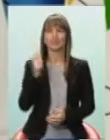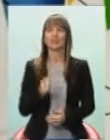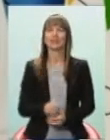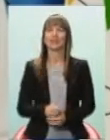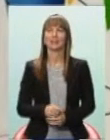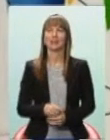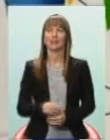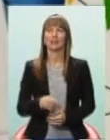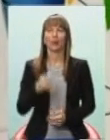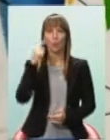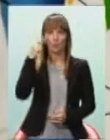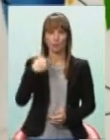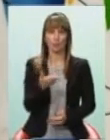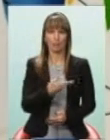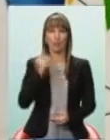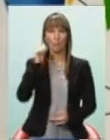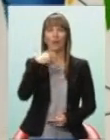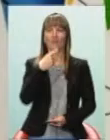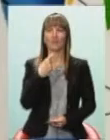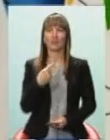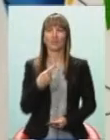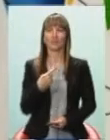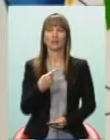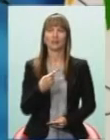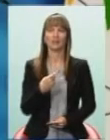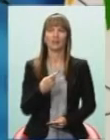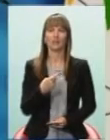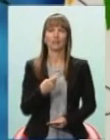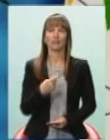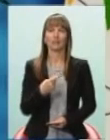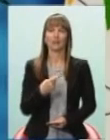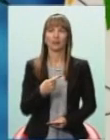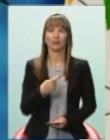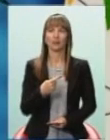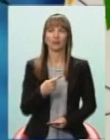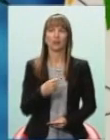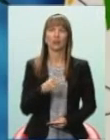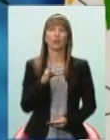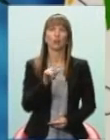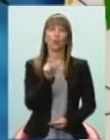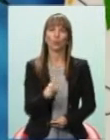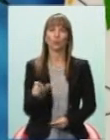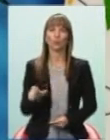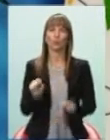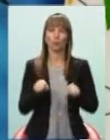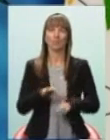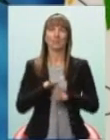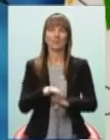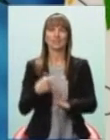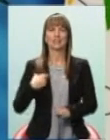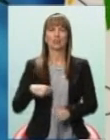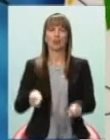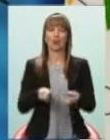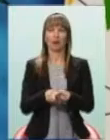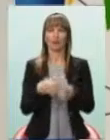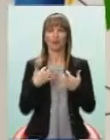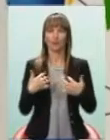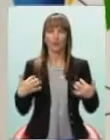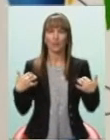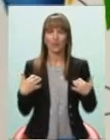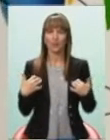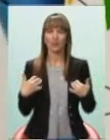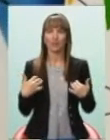умеем говорить и выражать наши мысли. Но люди могут вести себя как животные.